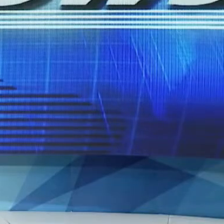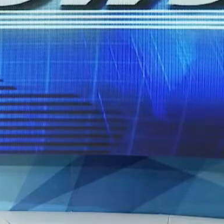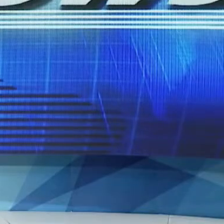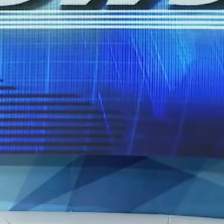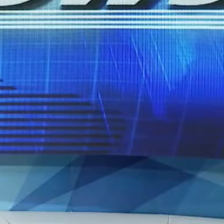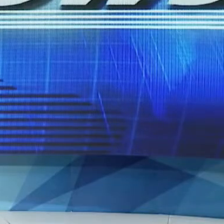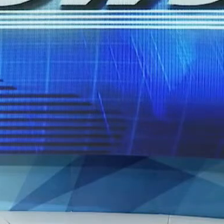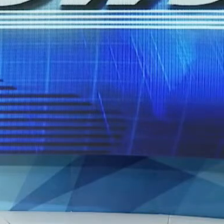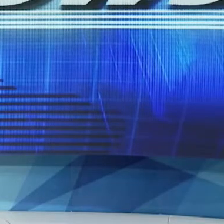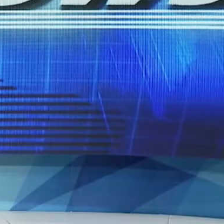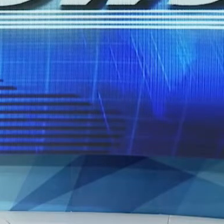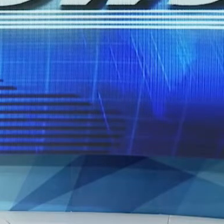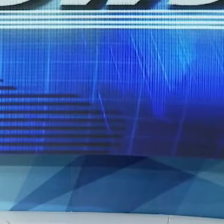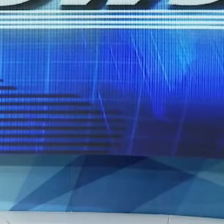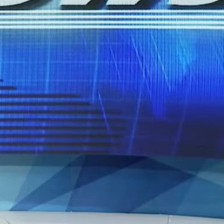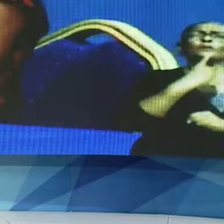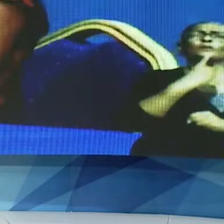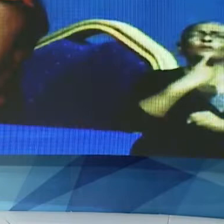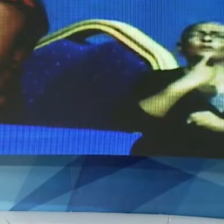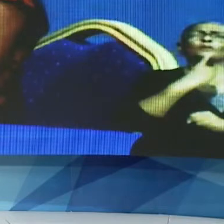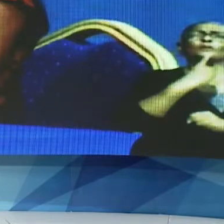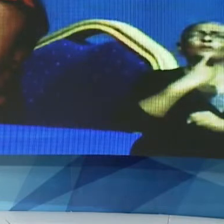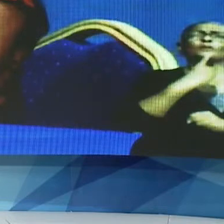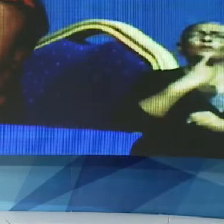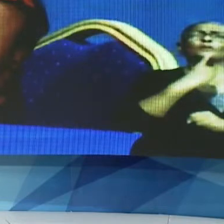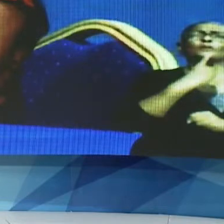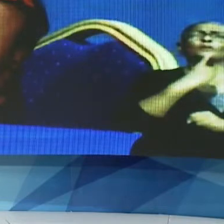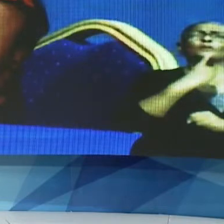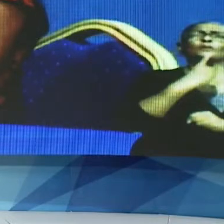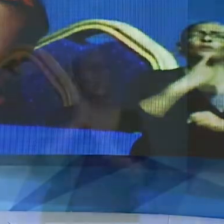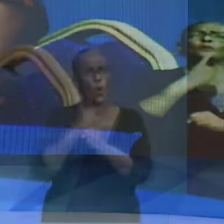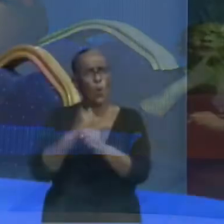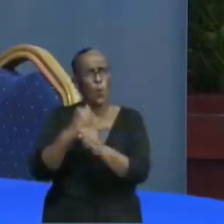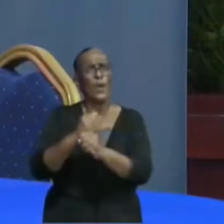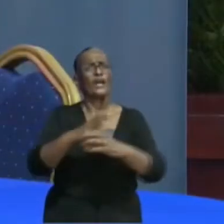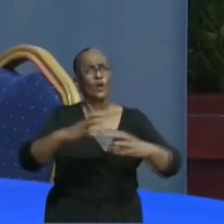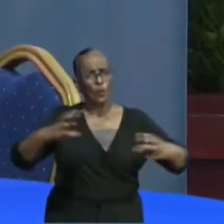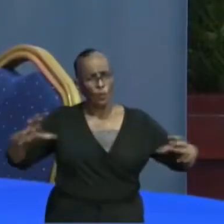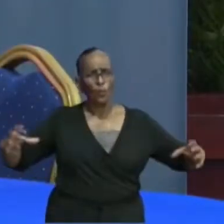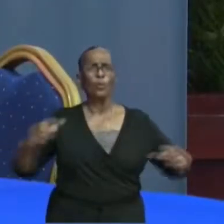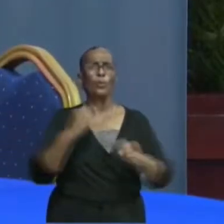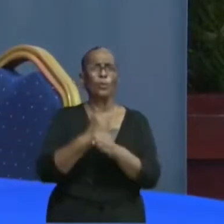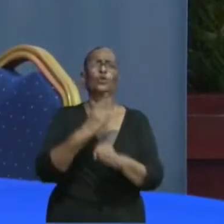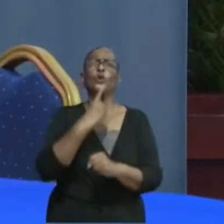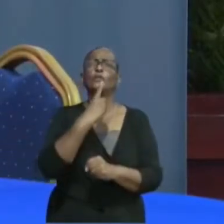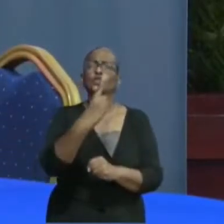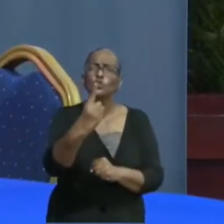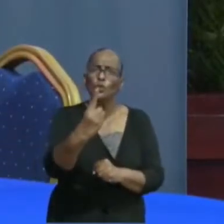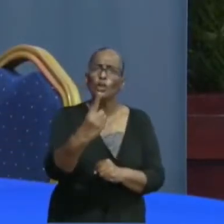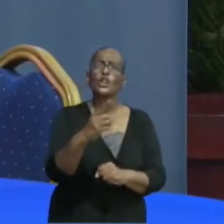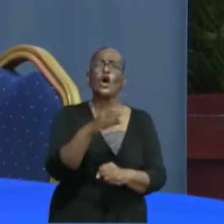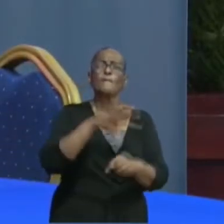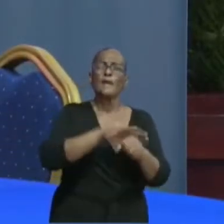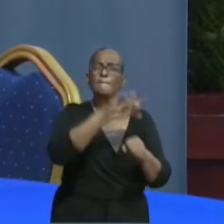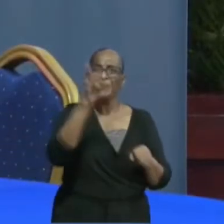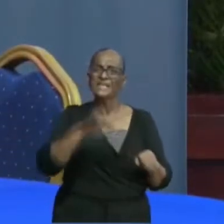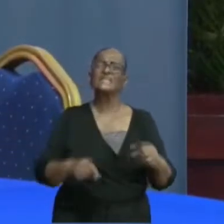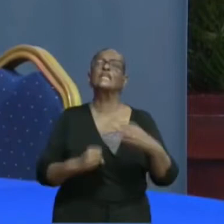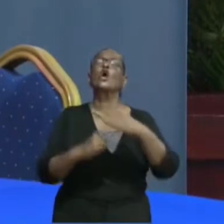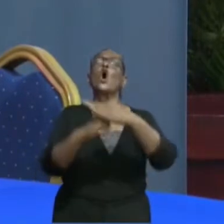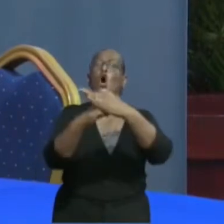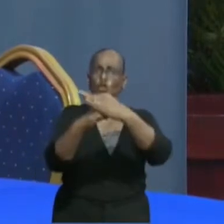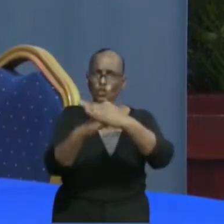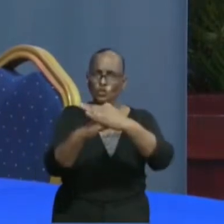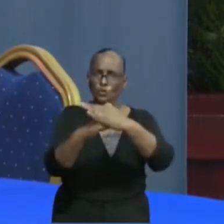En het COVID-19 management team zal vrijdag een gesprek hebben met de transportsector. Het onderwijs zal maandag gedeeltelijk weer